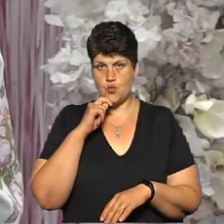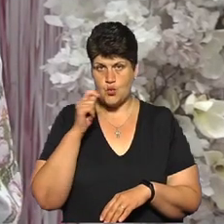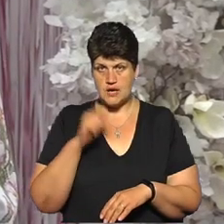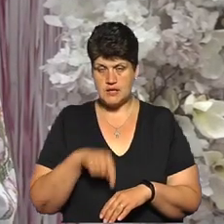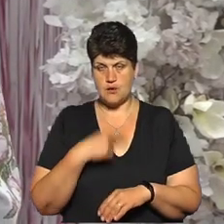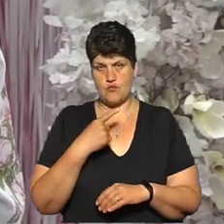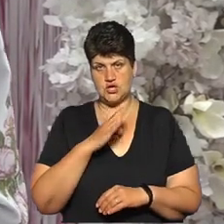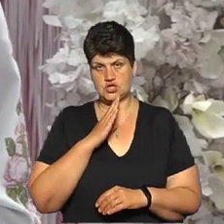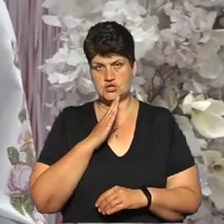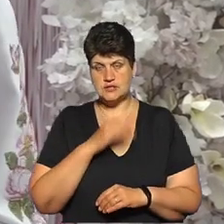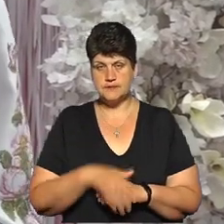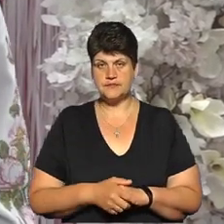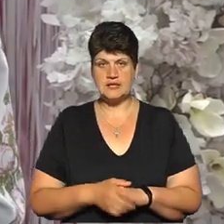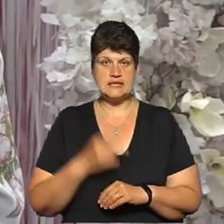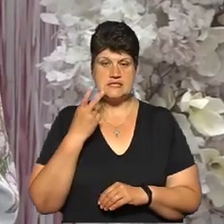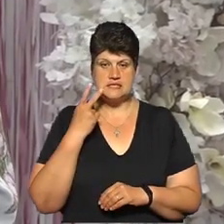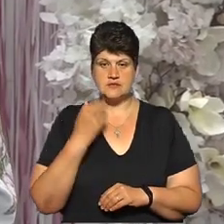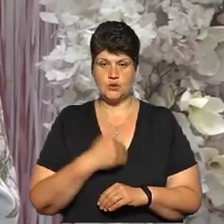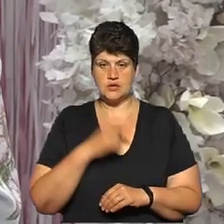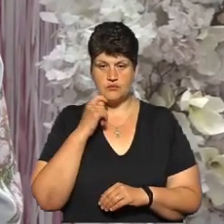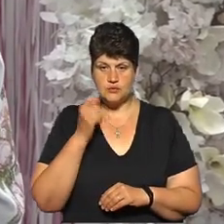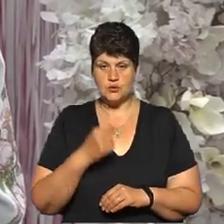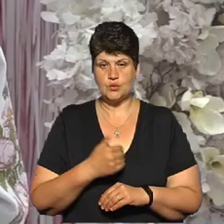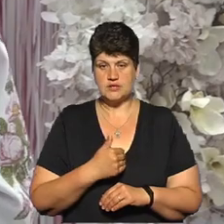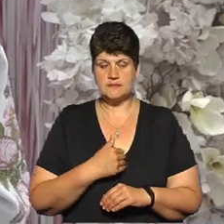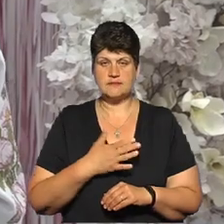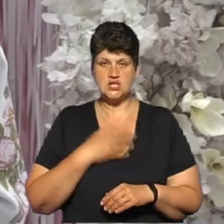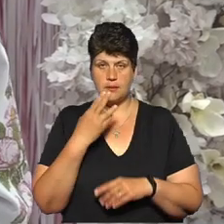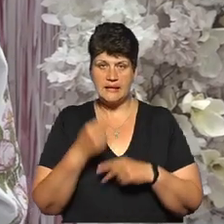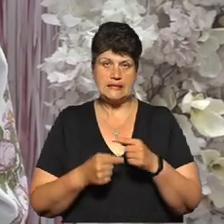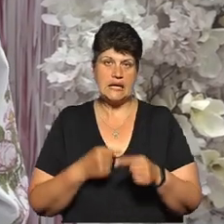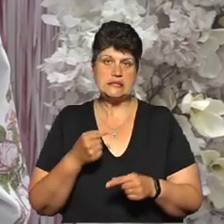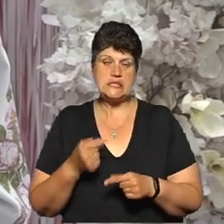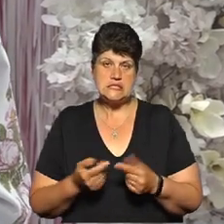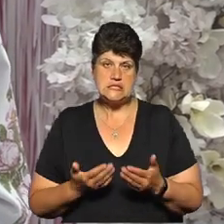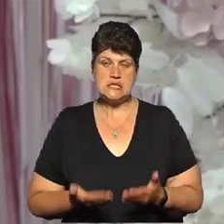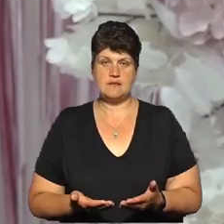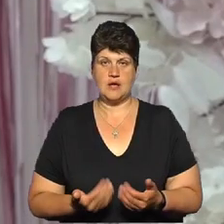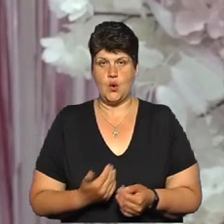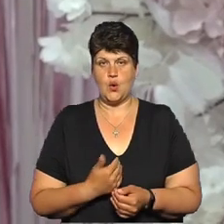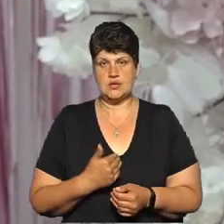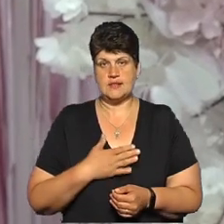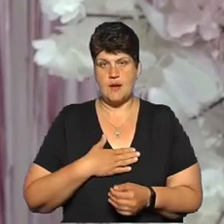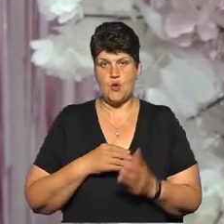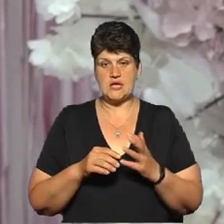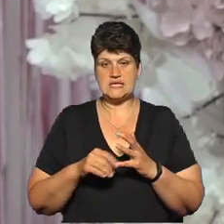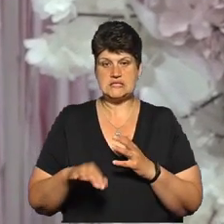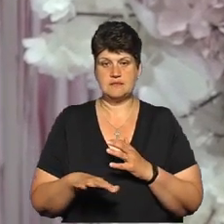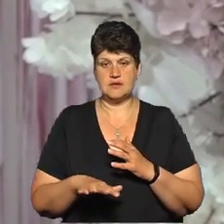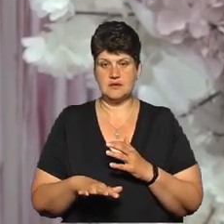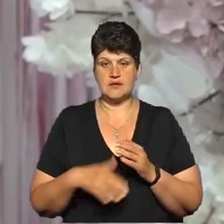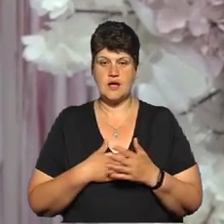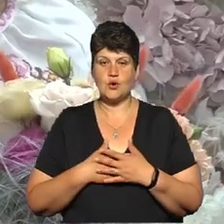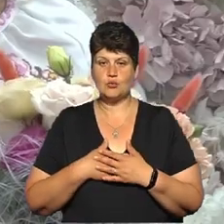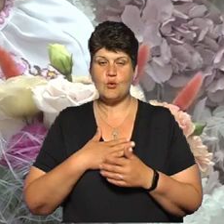я завжди хотіла в Україні, бо я хотіла якби з нашими традиціями, я хотіла на моїй землі. Я люблю мою Україну такою,